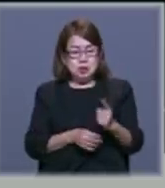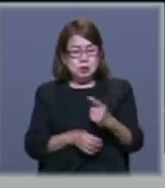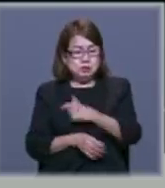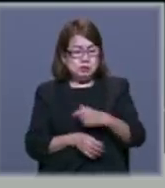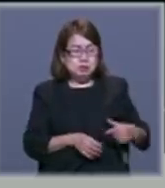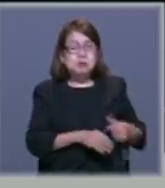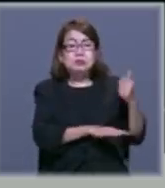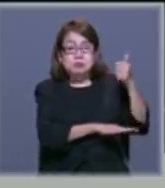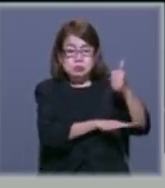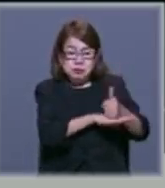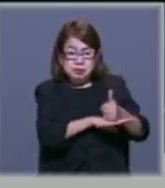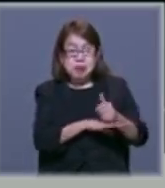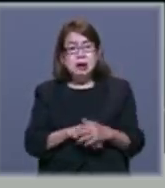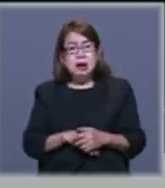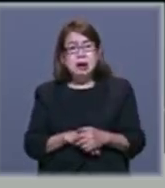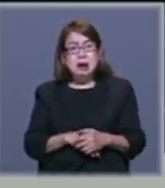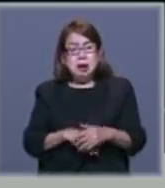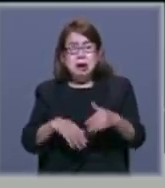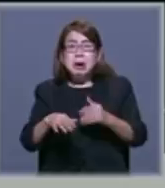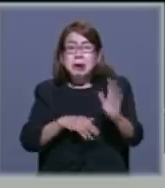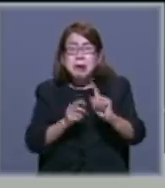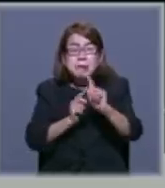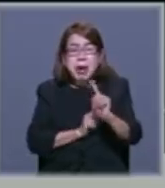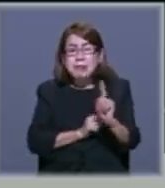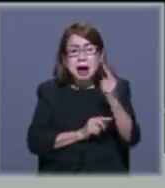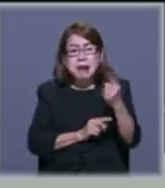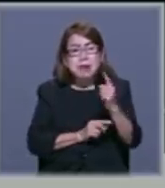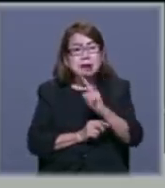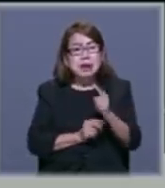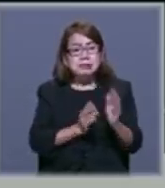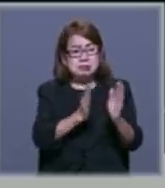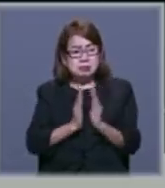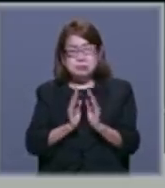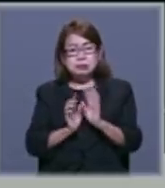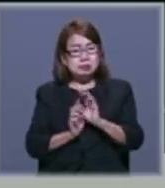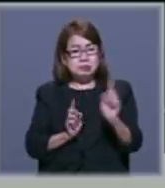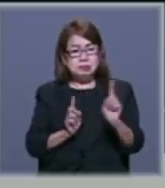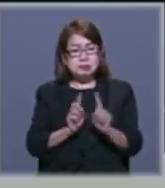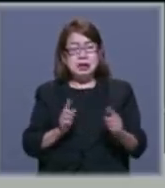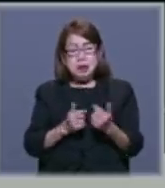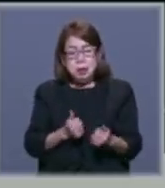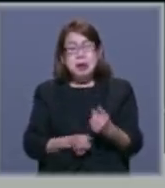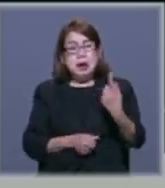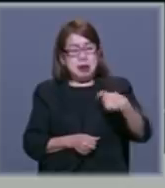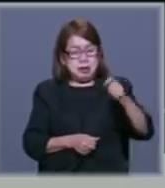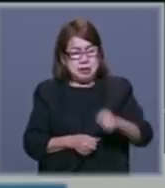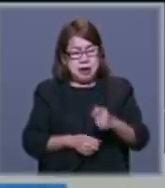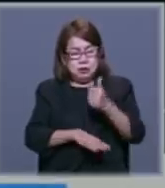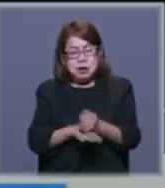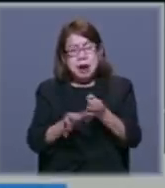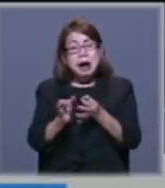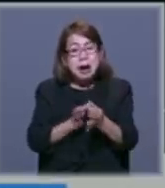มุขมิใช่ประธานประชาธิปไตยรูปแบบอื่นที ่คือคำอธิบายของตุลาการศาลรัฐธรร